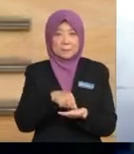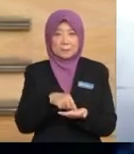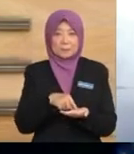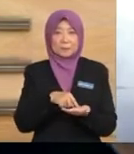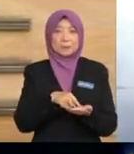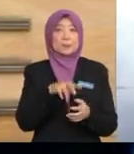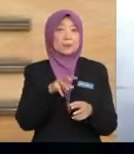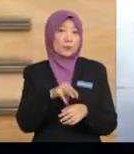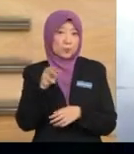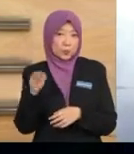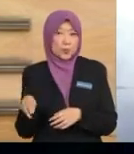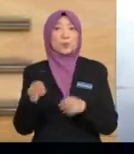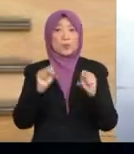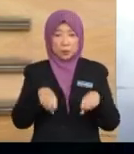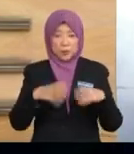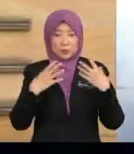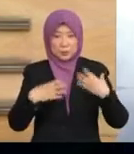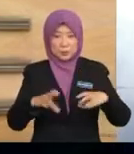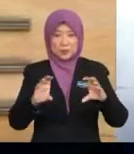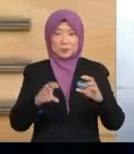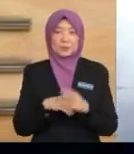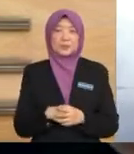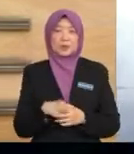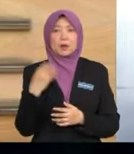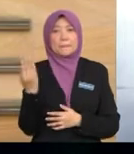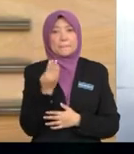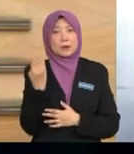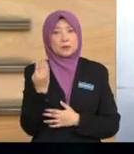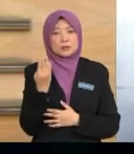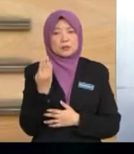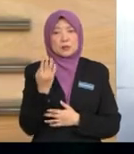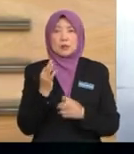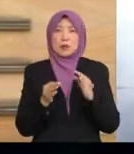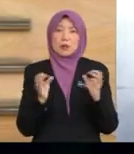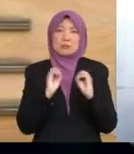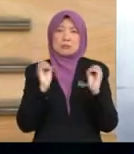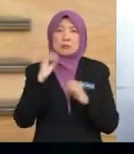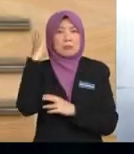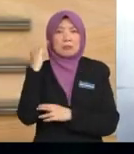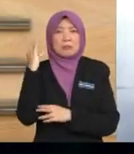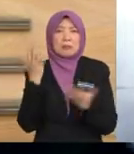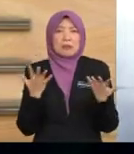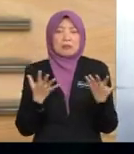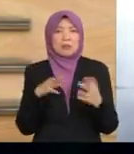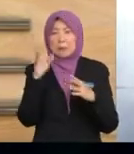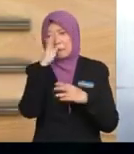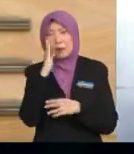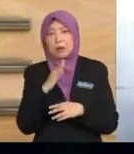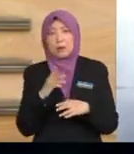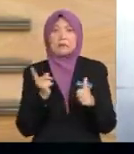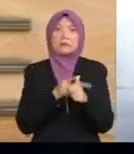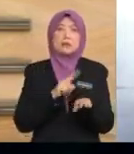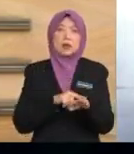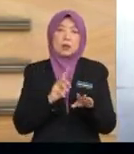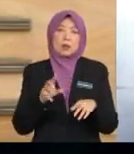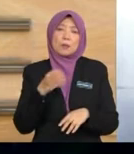adik-adik boleh juga mencuba. Biasanya kalau orang yang tidak berpengalaman untuk dia belajar dan teroka kali pertama, berapa